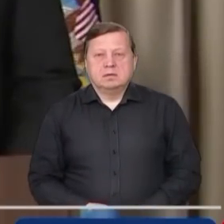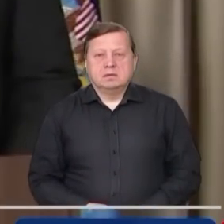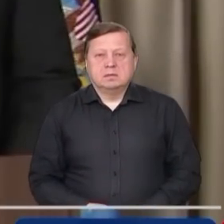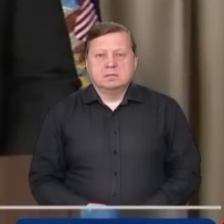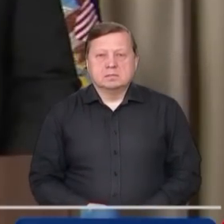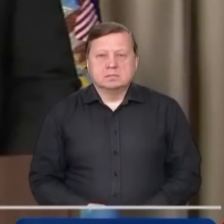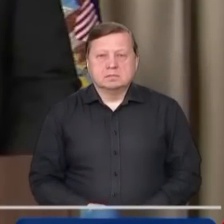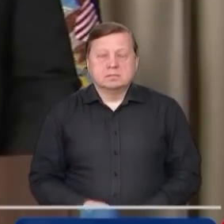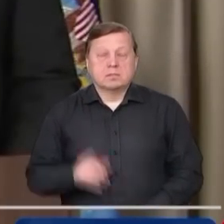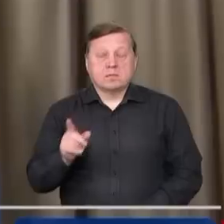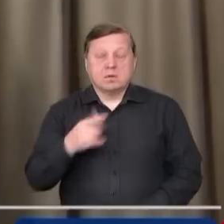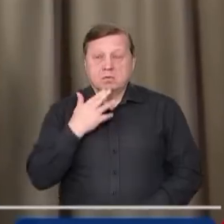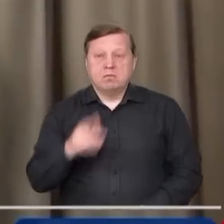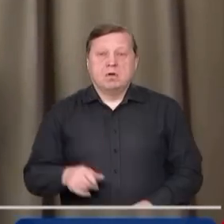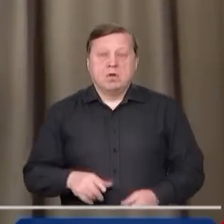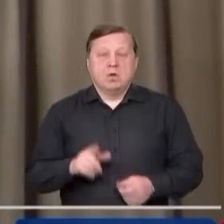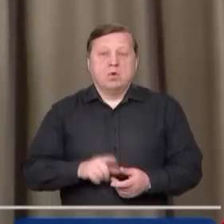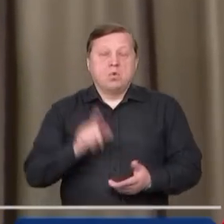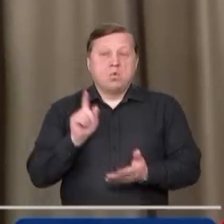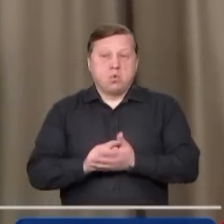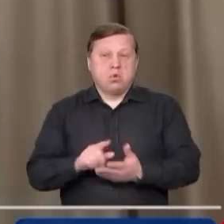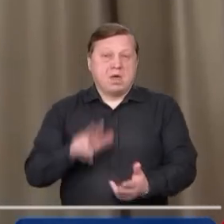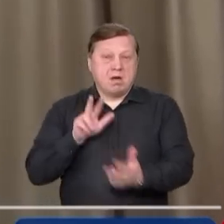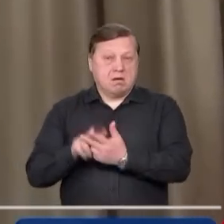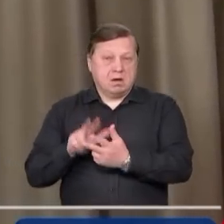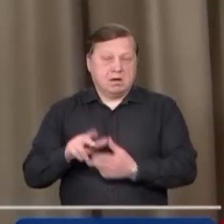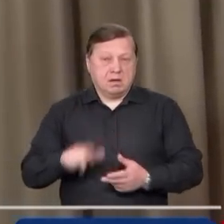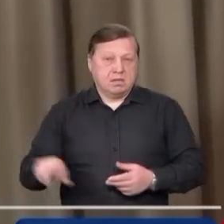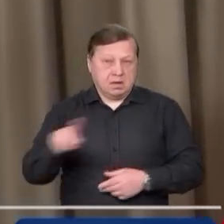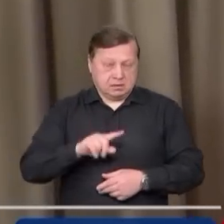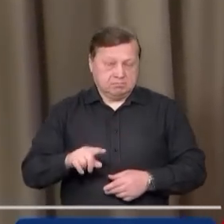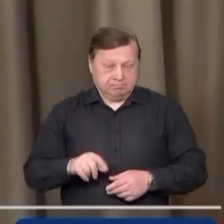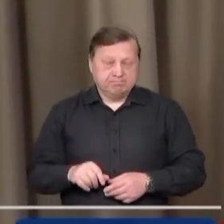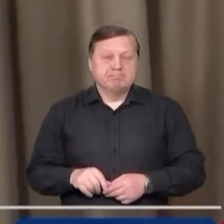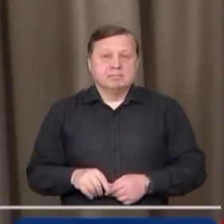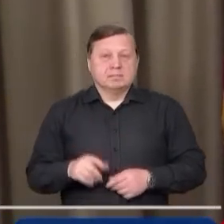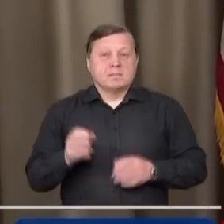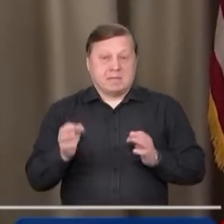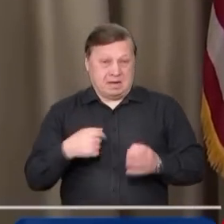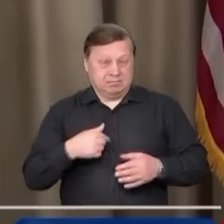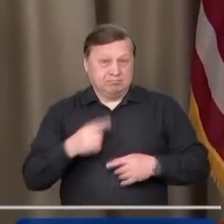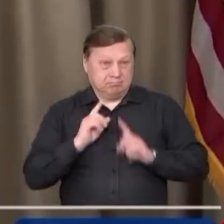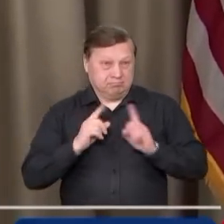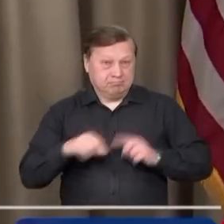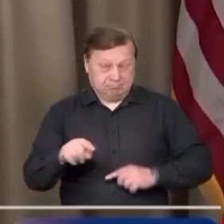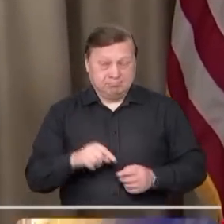jeśli chodzi o wykonanie udanej kontrofensywy na szczeblu operacyjnym, o czym właśnie teraz mówimy,